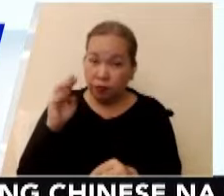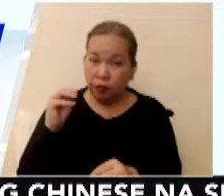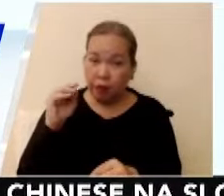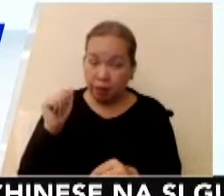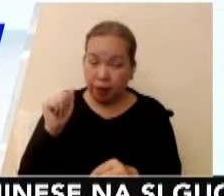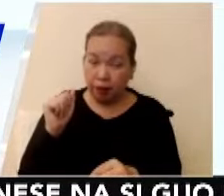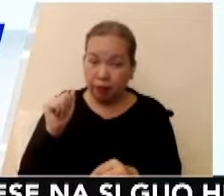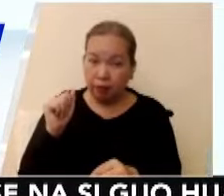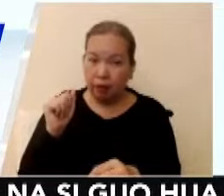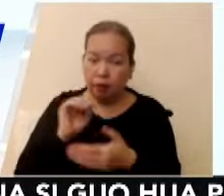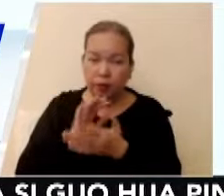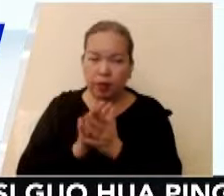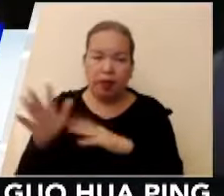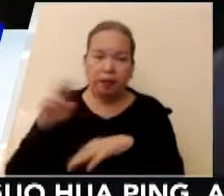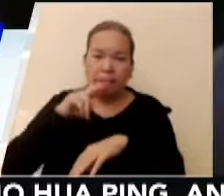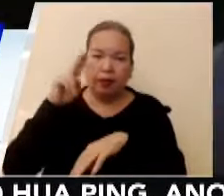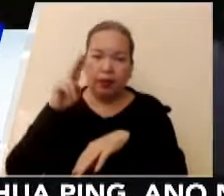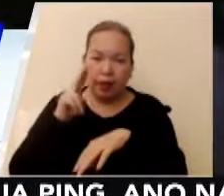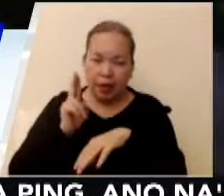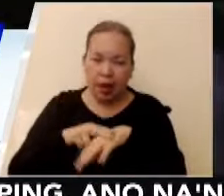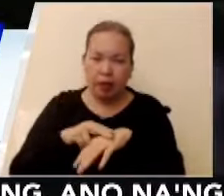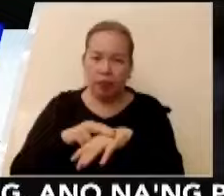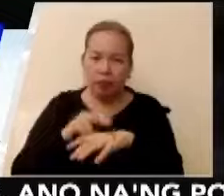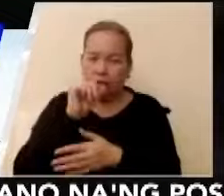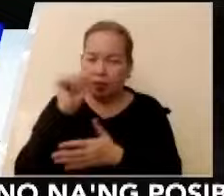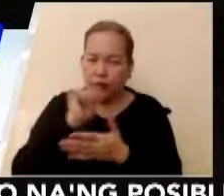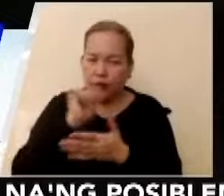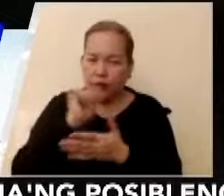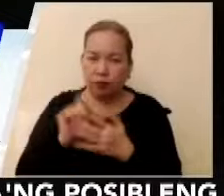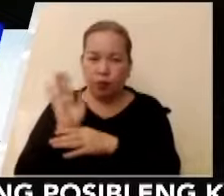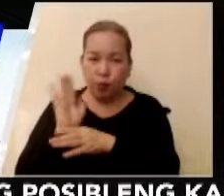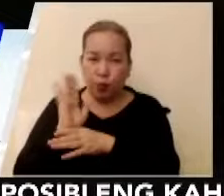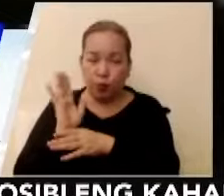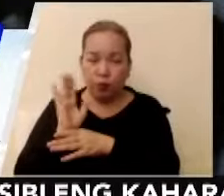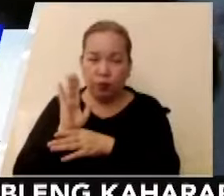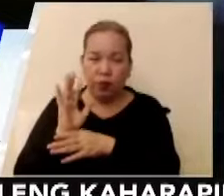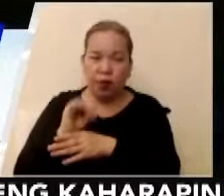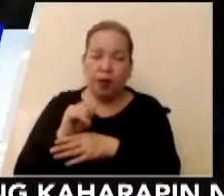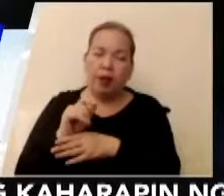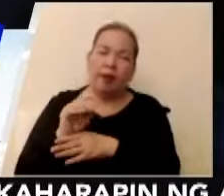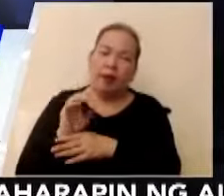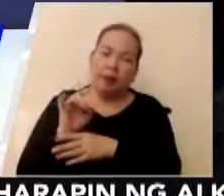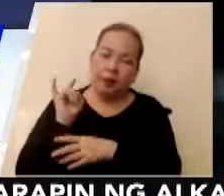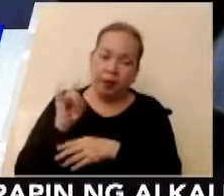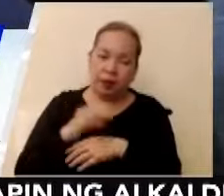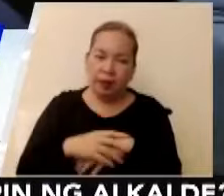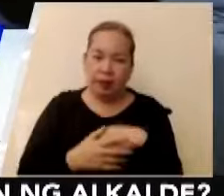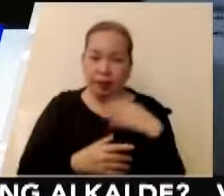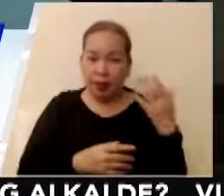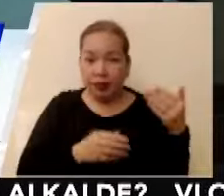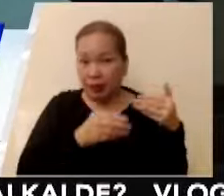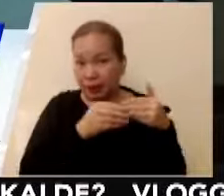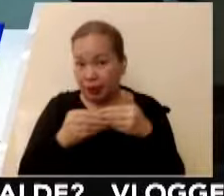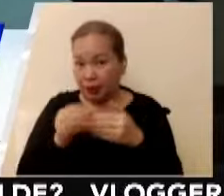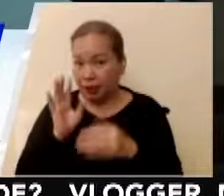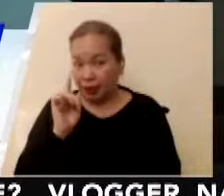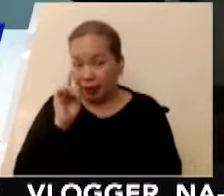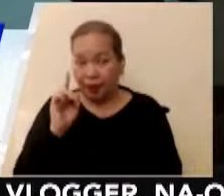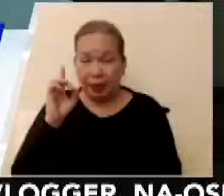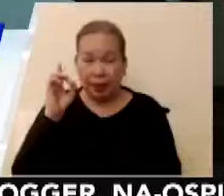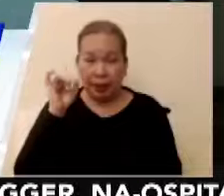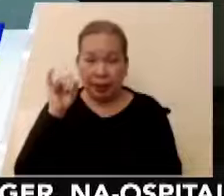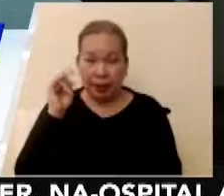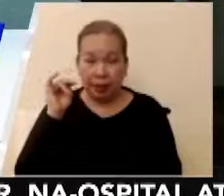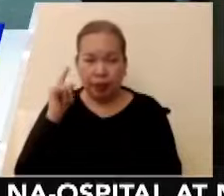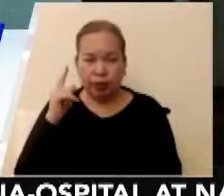for Film and Broadcast. Pinangunahan ng grupong aktor na pinamumunuan ni Ding Dong Dantes ang pag-endorso